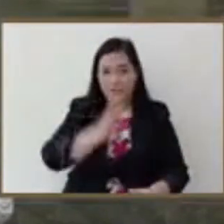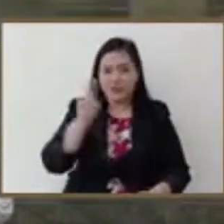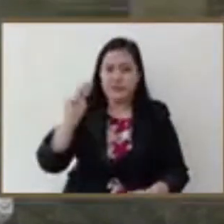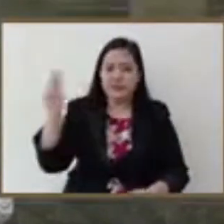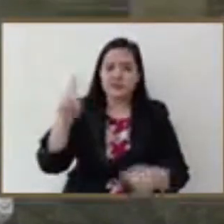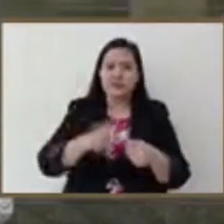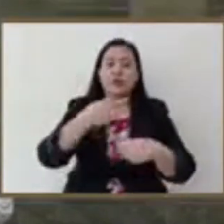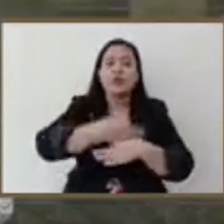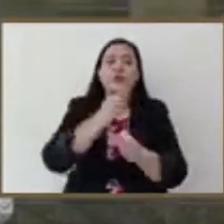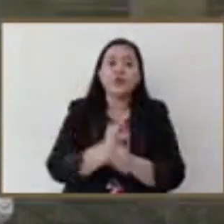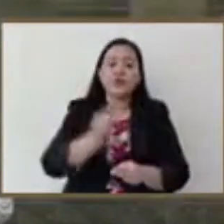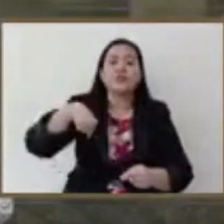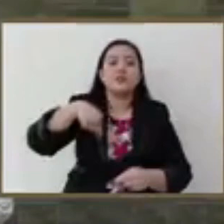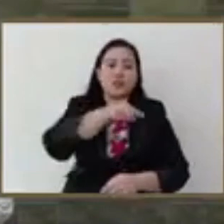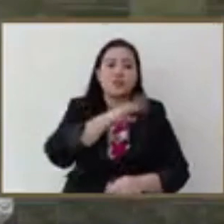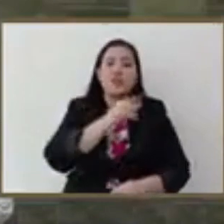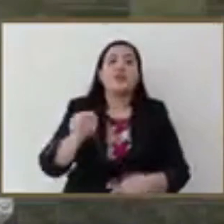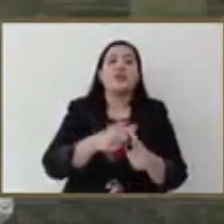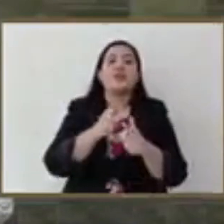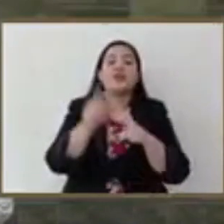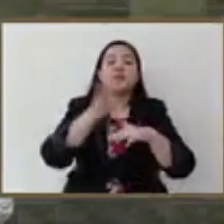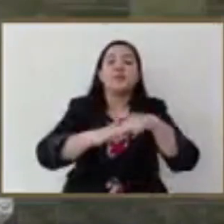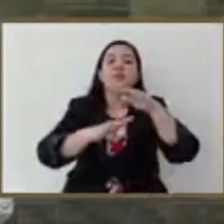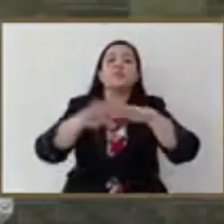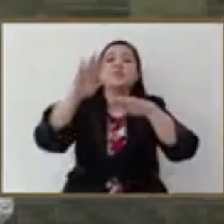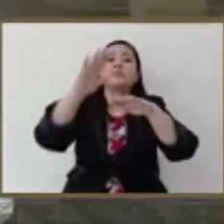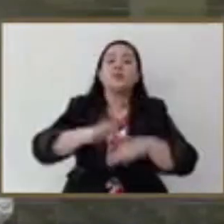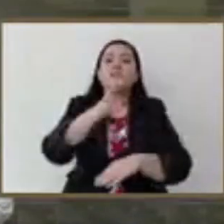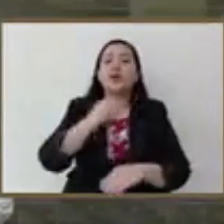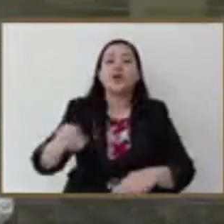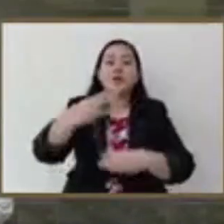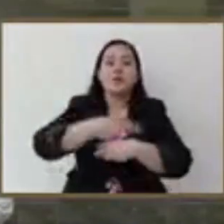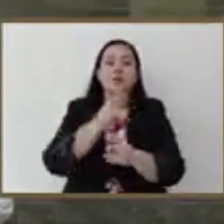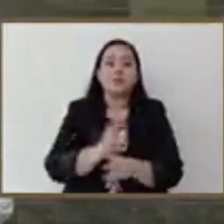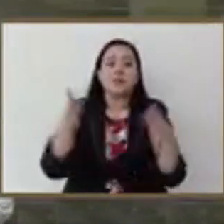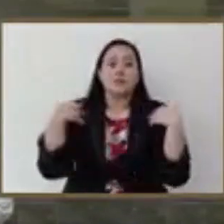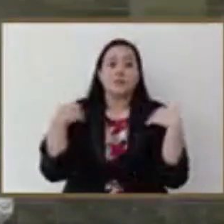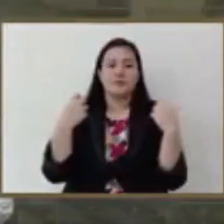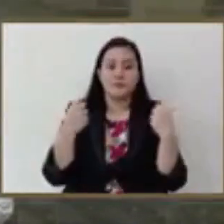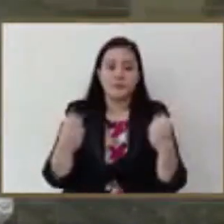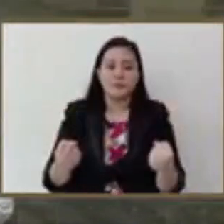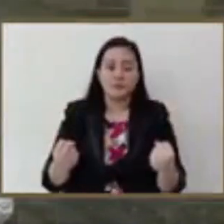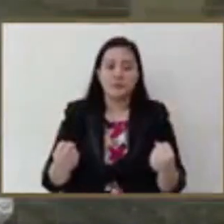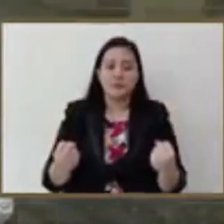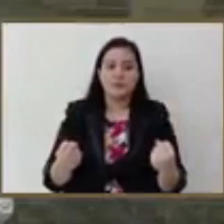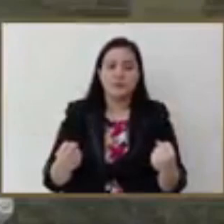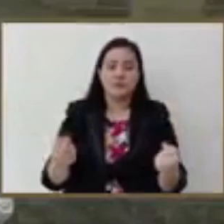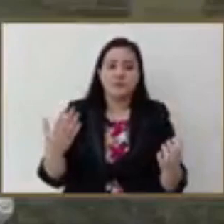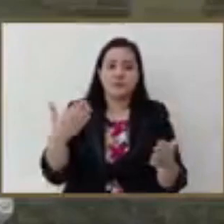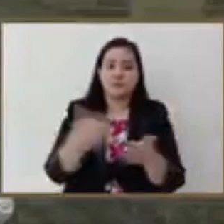kinakailangang i-build siya sa buhay natin. May kinakailangang pagtibayin siya sa buhay natin bago niya po tayo gamitin mga